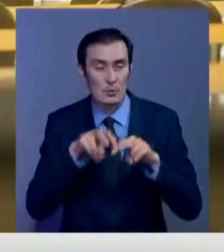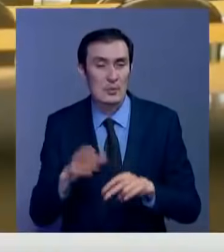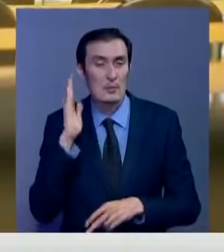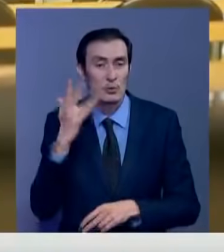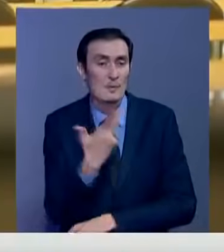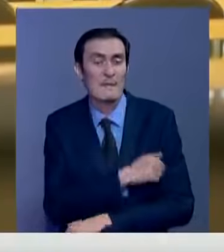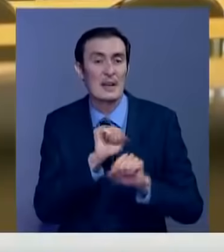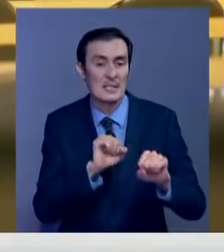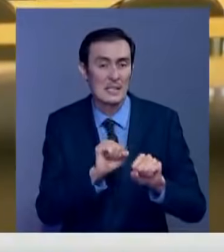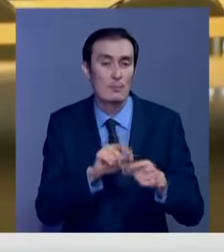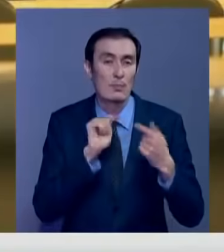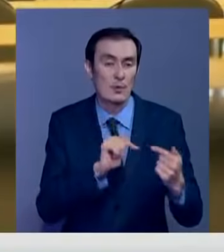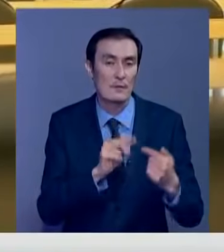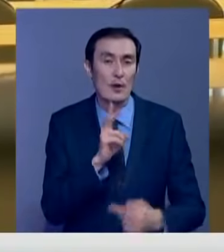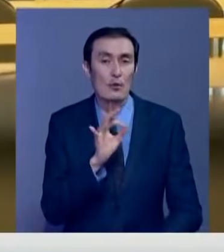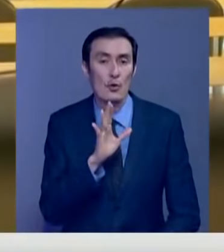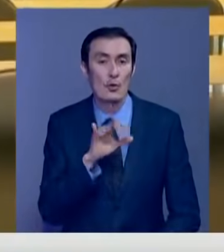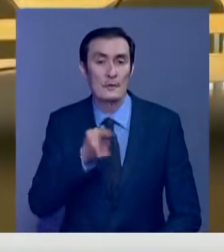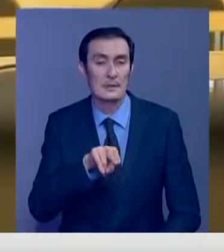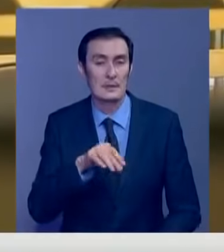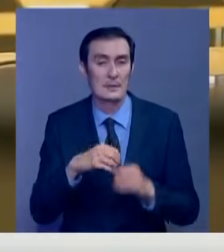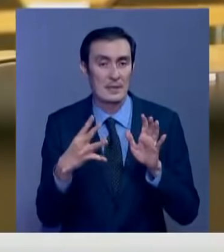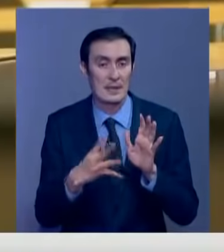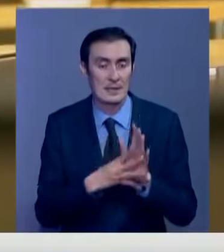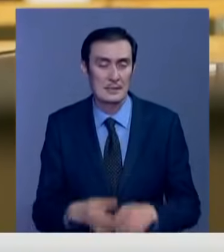будущим вакцинам против COVID-19.